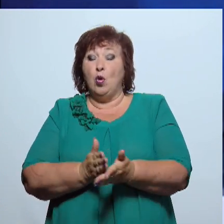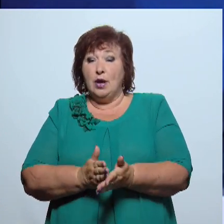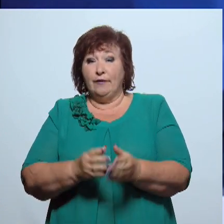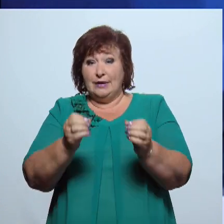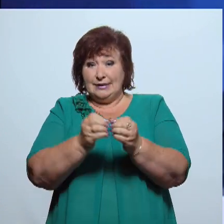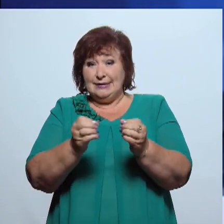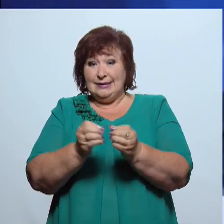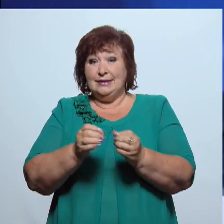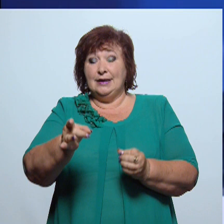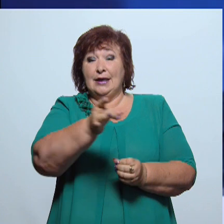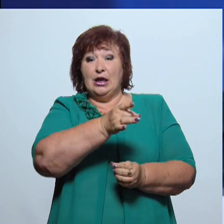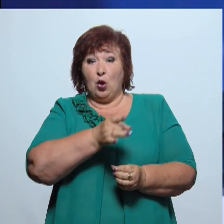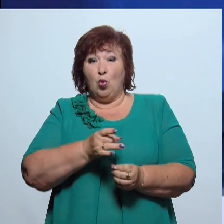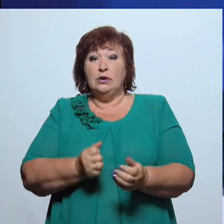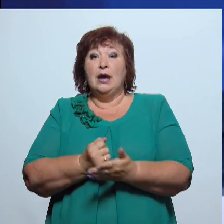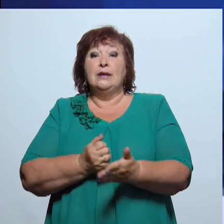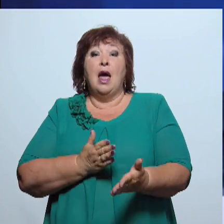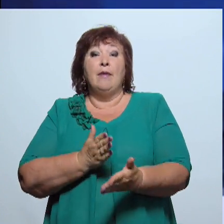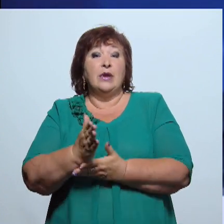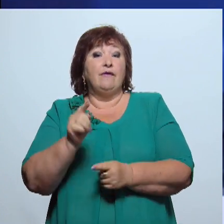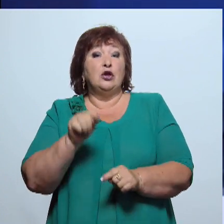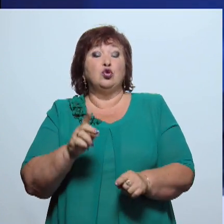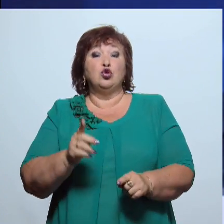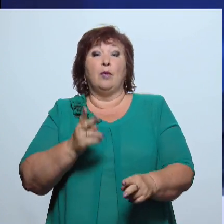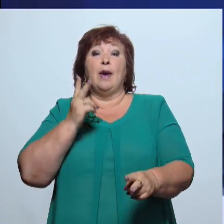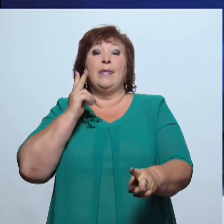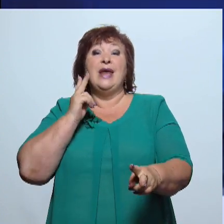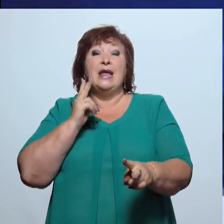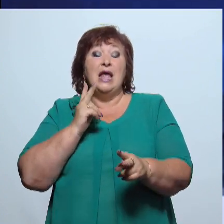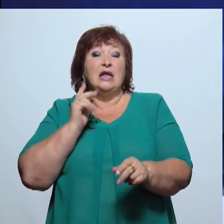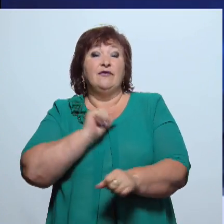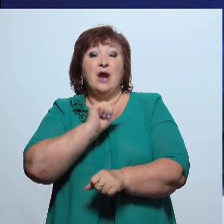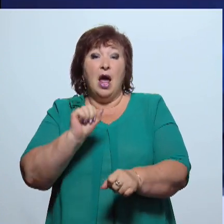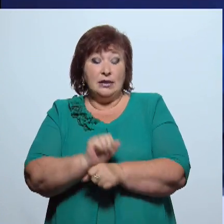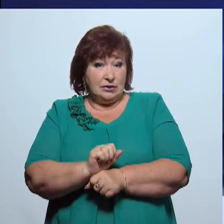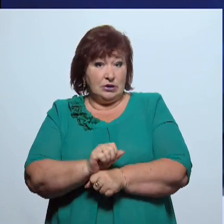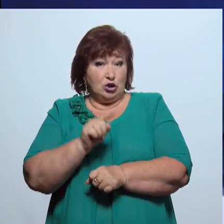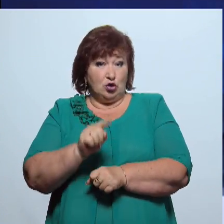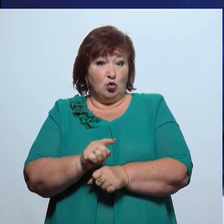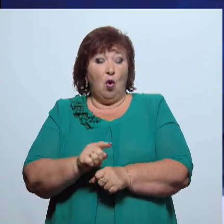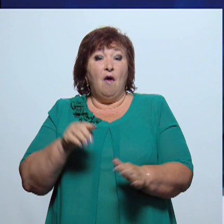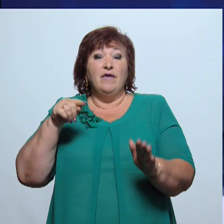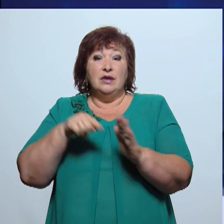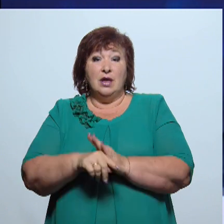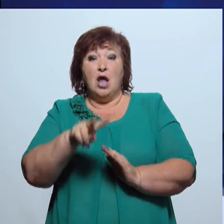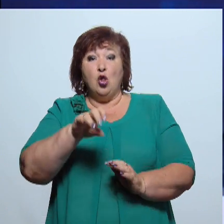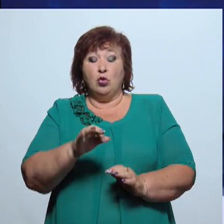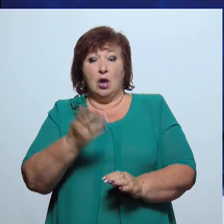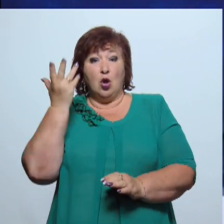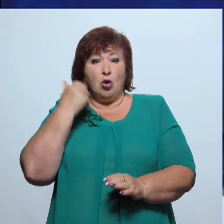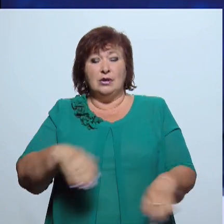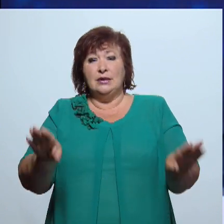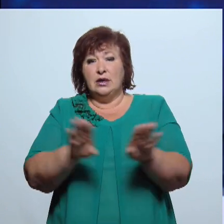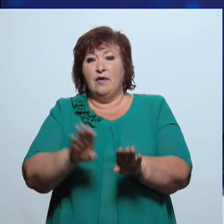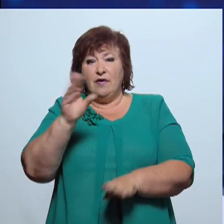10 регионах как раз направлены на то, чтобы предотвратить необходимость введения локдауна. Когда закрываются целые предприятия,